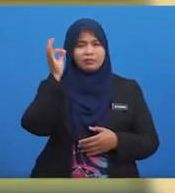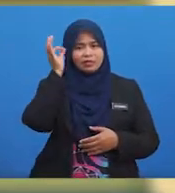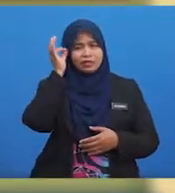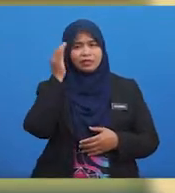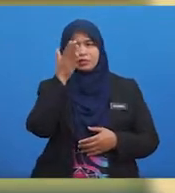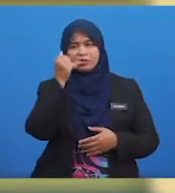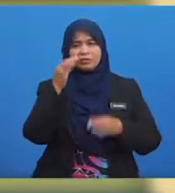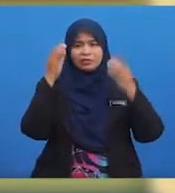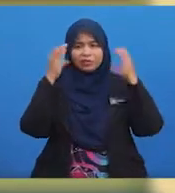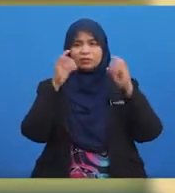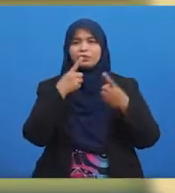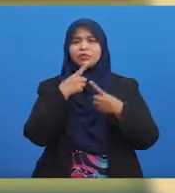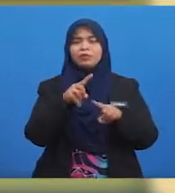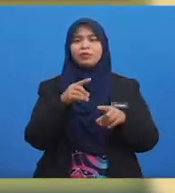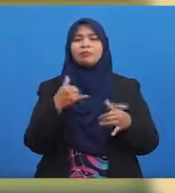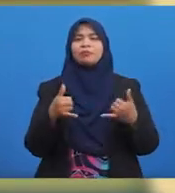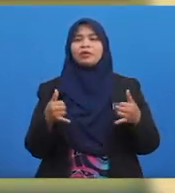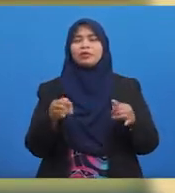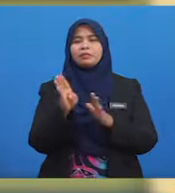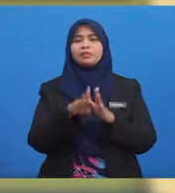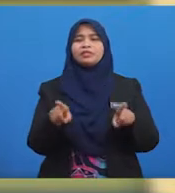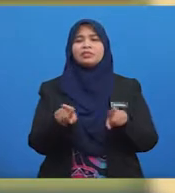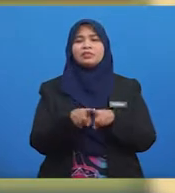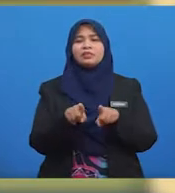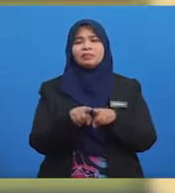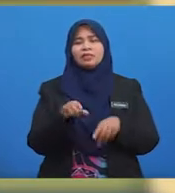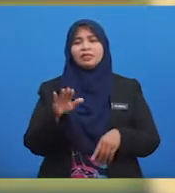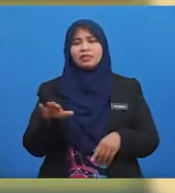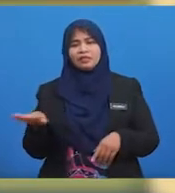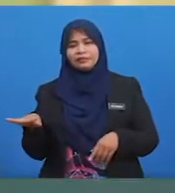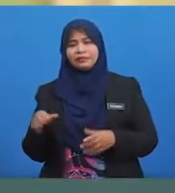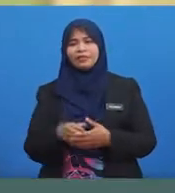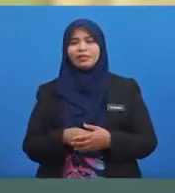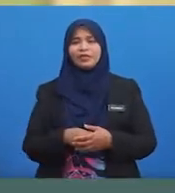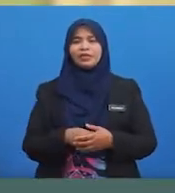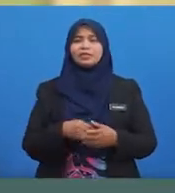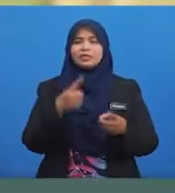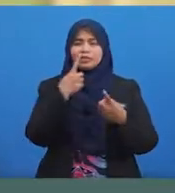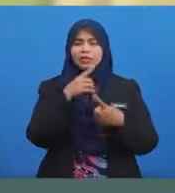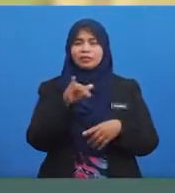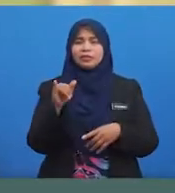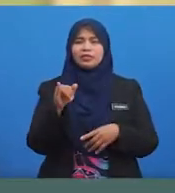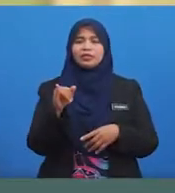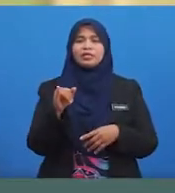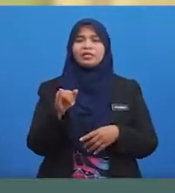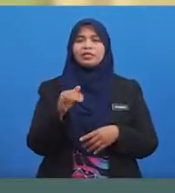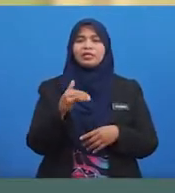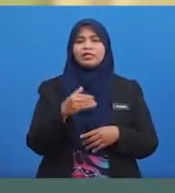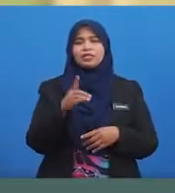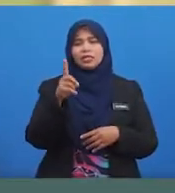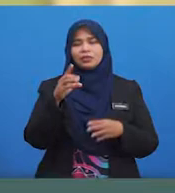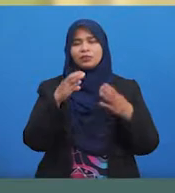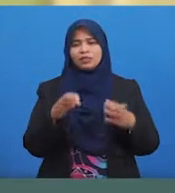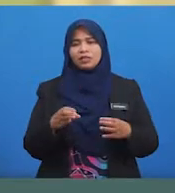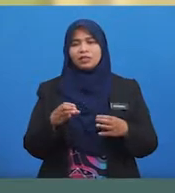senapot cigu menyuruh bermain bersama adik-adik Betul tak jawabannya sana satu cadel